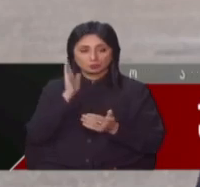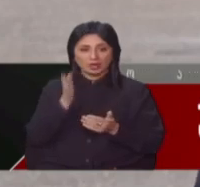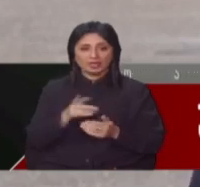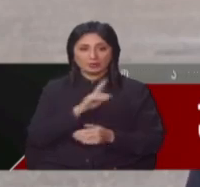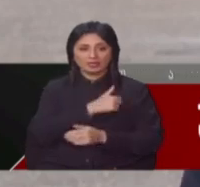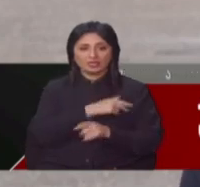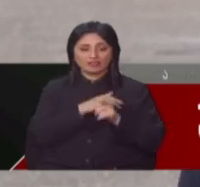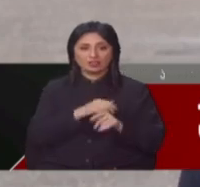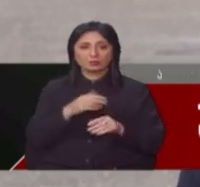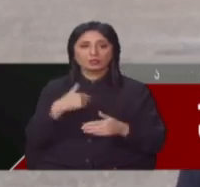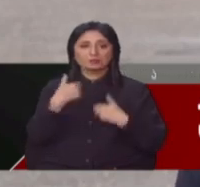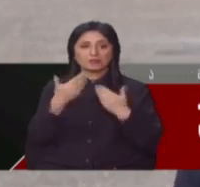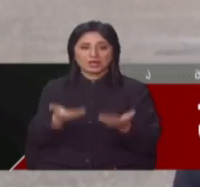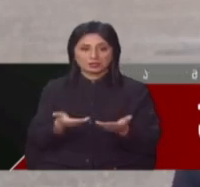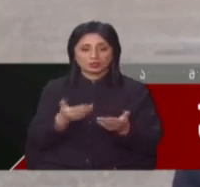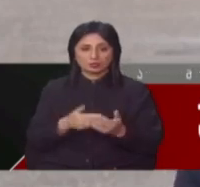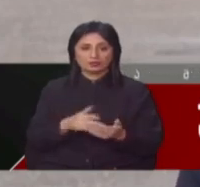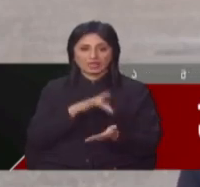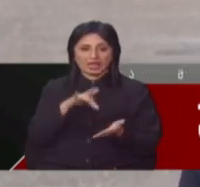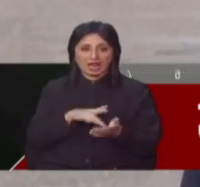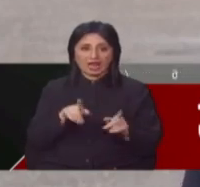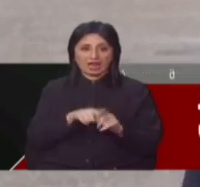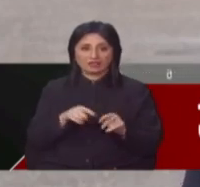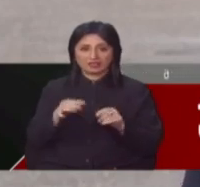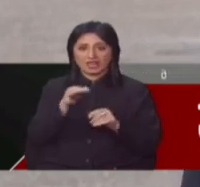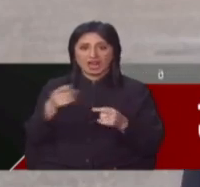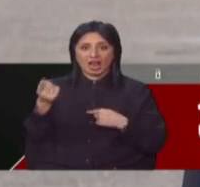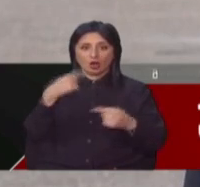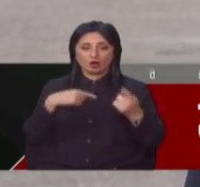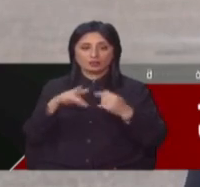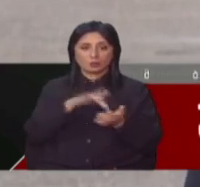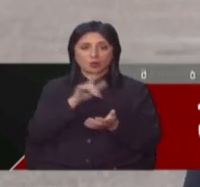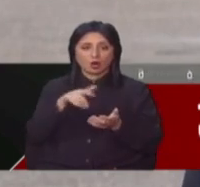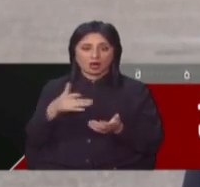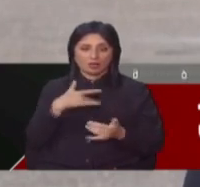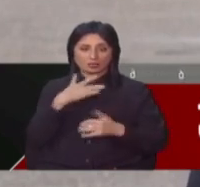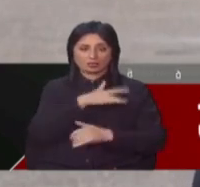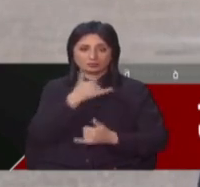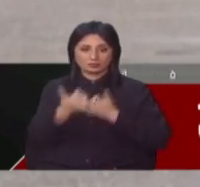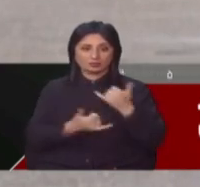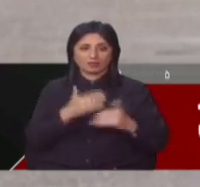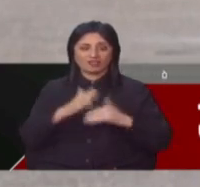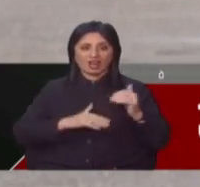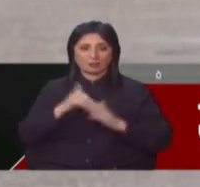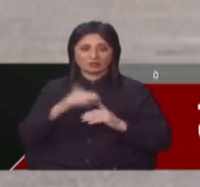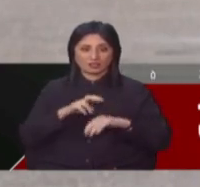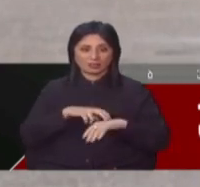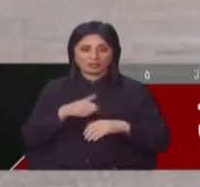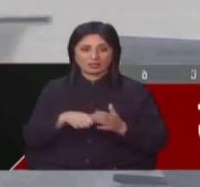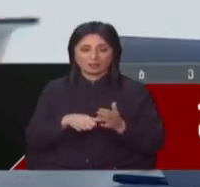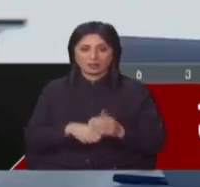ექნება შესაძლებლობა მიაწოდოს როგორც ქალაქის, ასევე მიმდებარე რაიონების მოქალაქეებს კვალიფიციური სამედიცინო